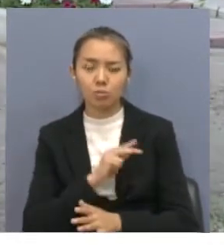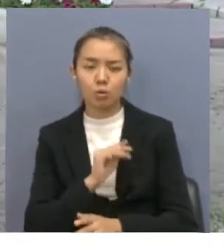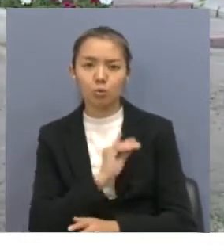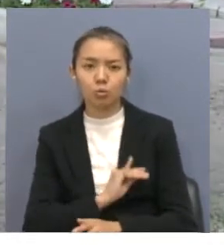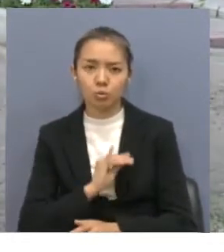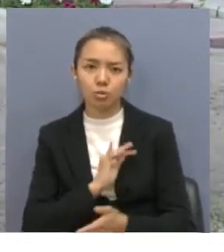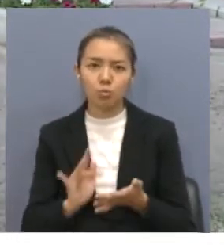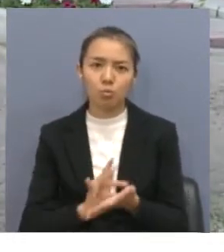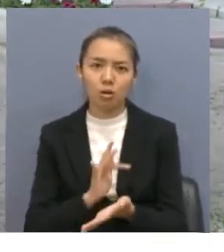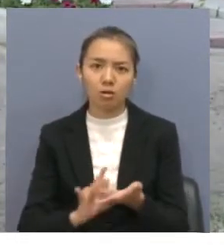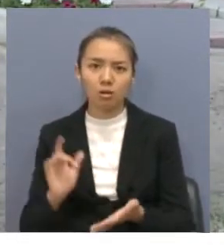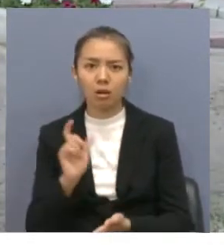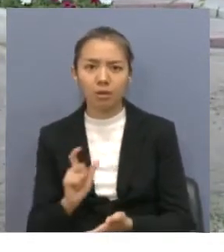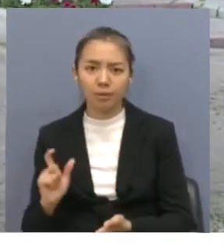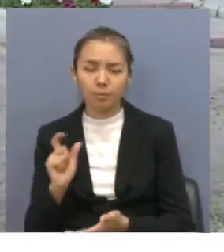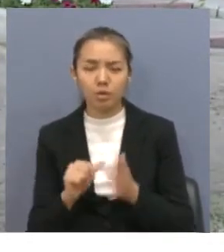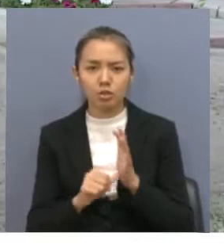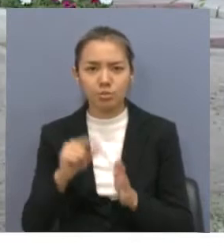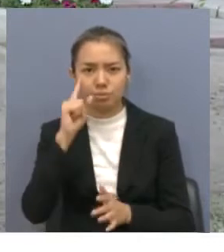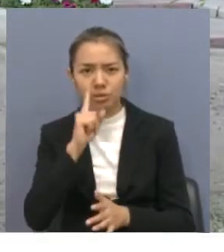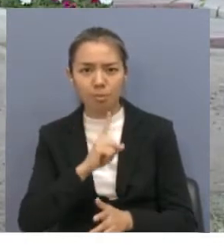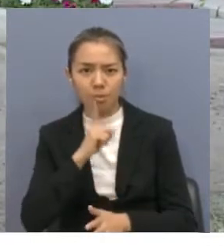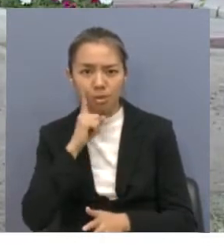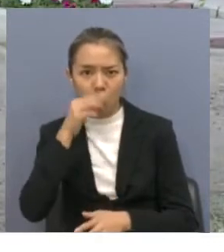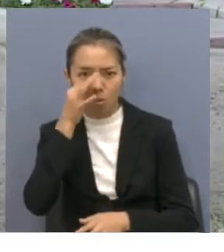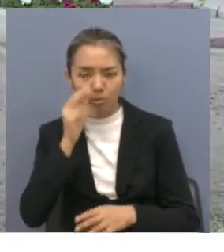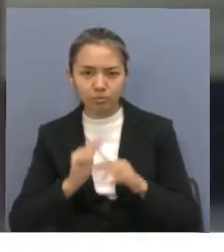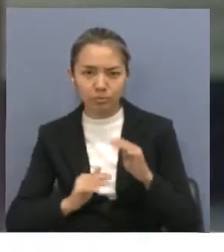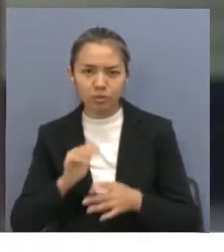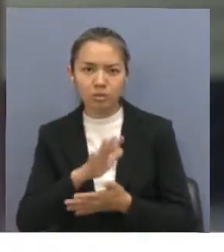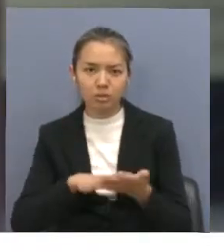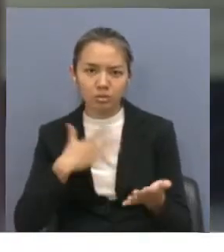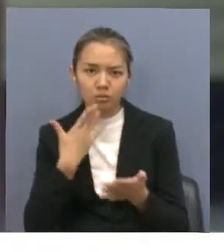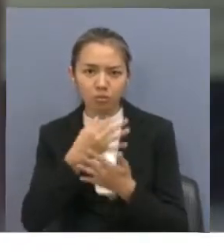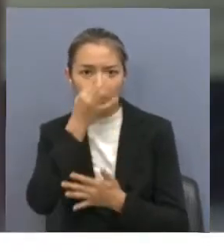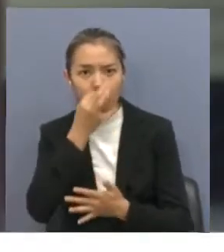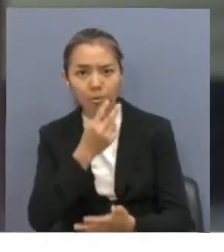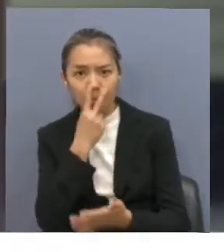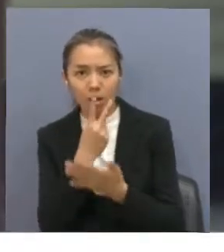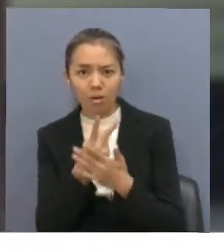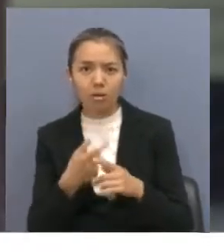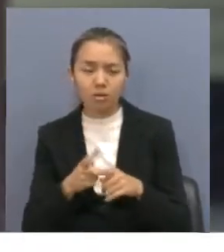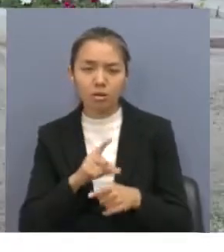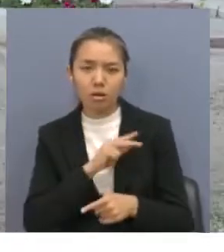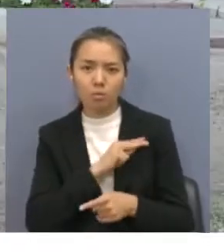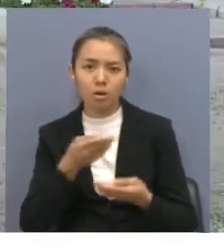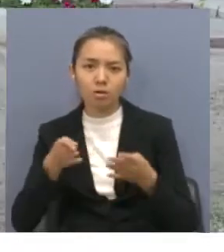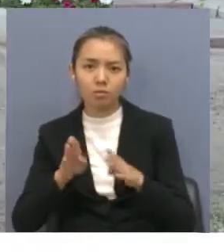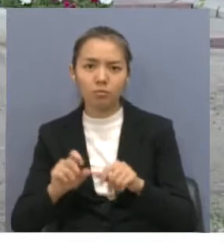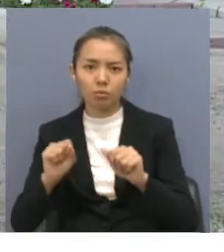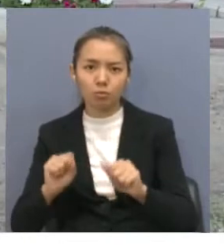заңгер, есепші мен экономист. Алтайға дейін жастар тәжірибесінен өтіп, әрі қарай өздерінің қабілетін көрсетсе, осы жұмыс орнында